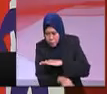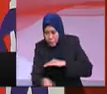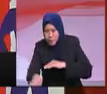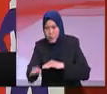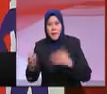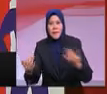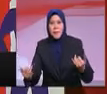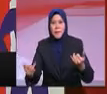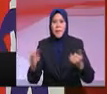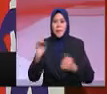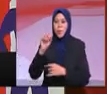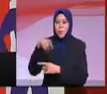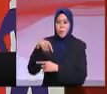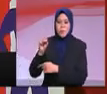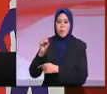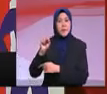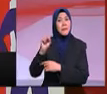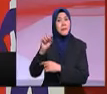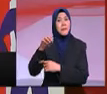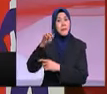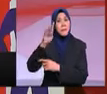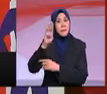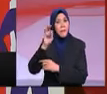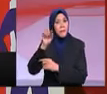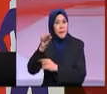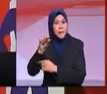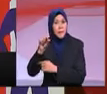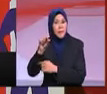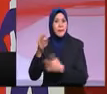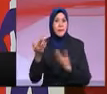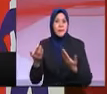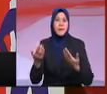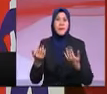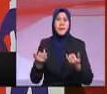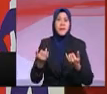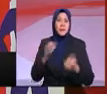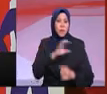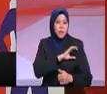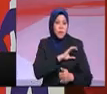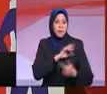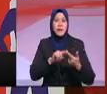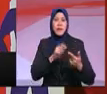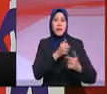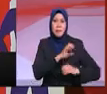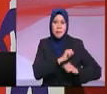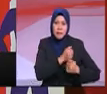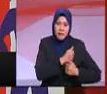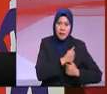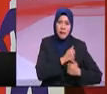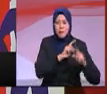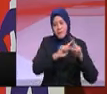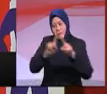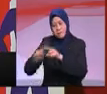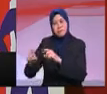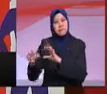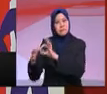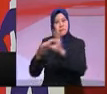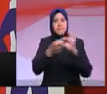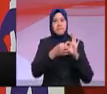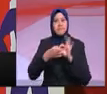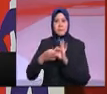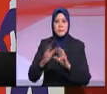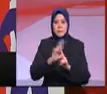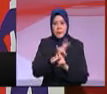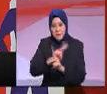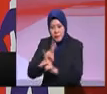Ops Benting yang dilaksanakan bersama oleh Eskom dan juga Angkatan Tentera Malaysia. Jadi untuk